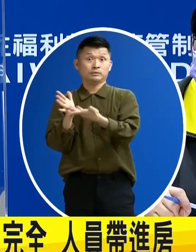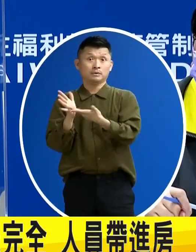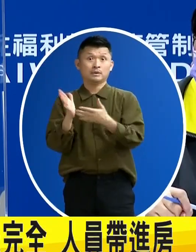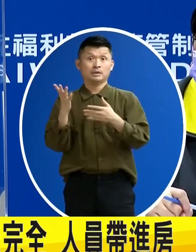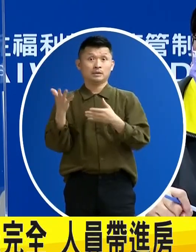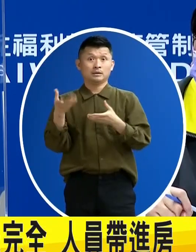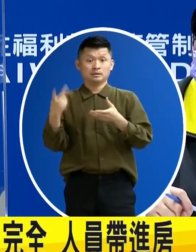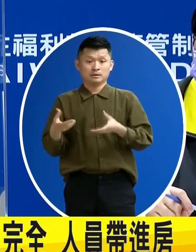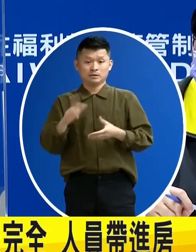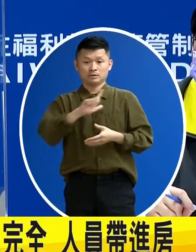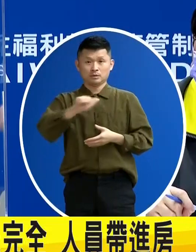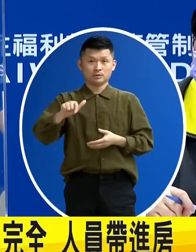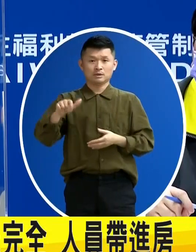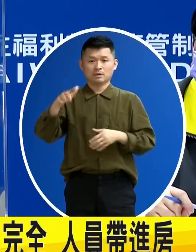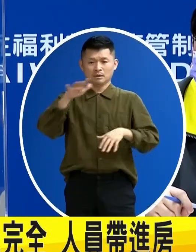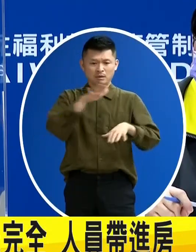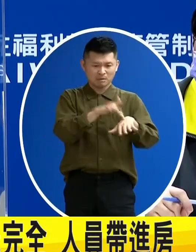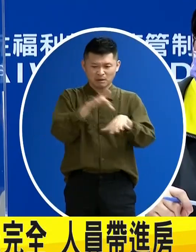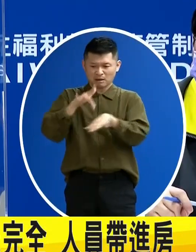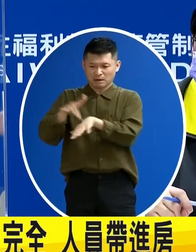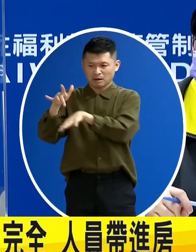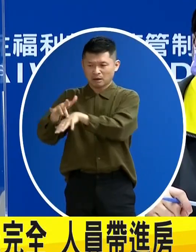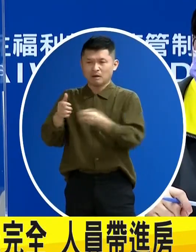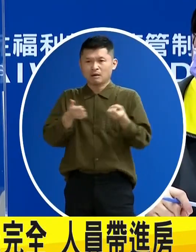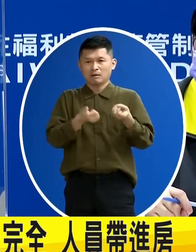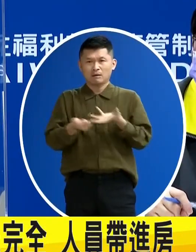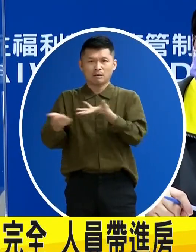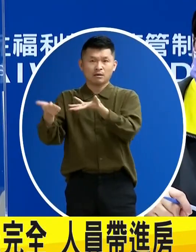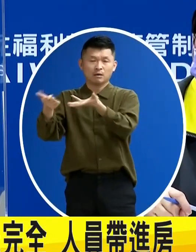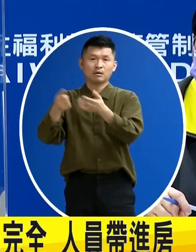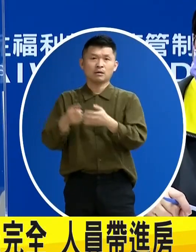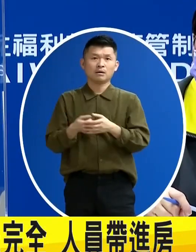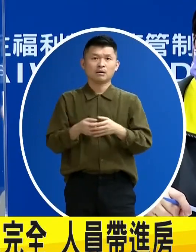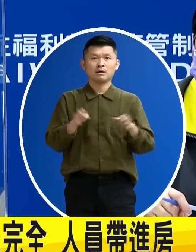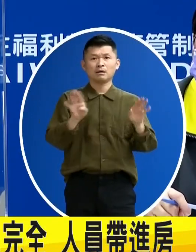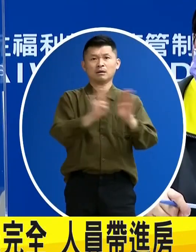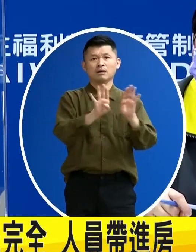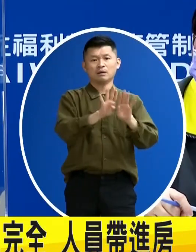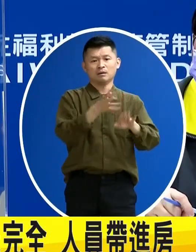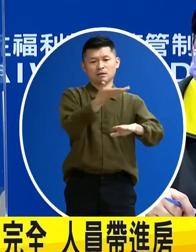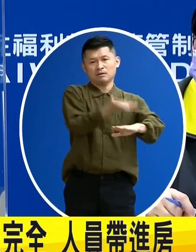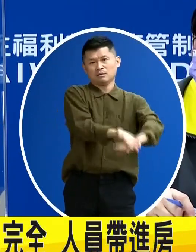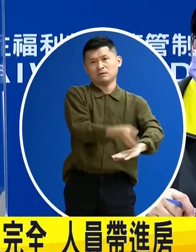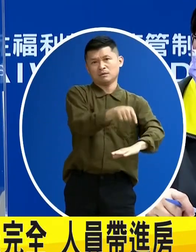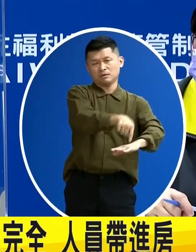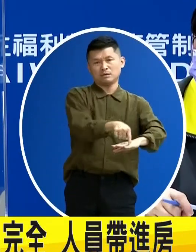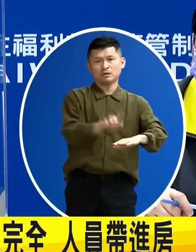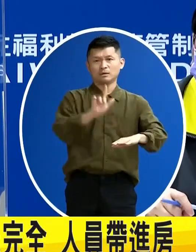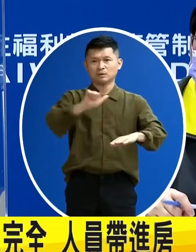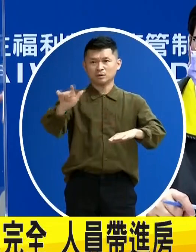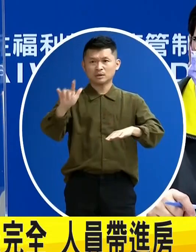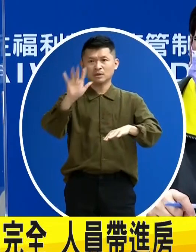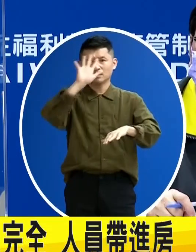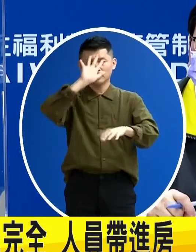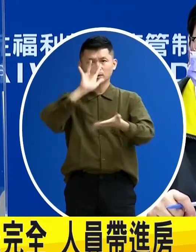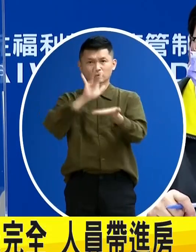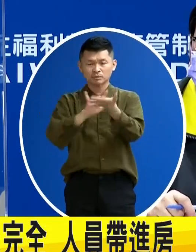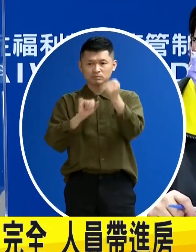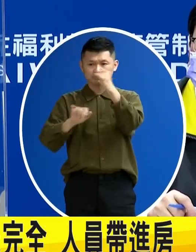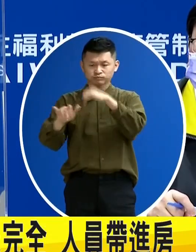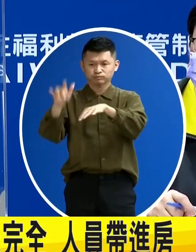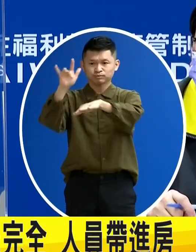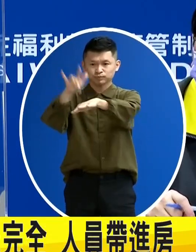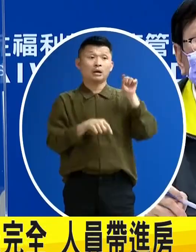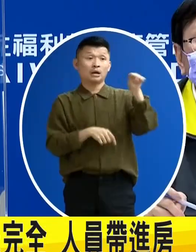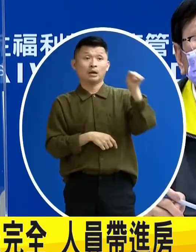拿着相关的物品，啊，那。就是放在门子门口，那透过这些物品就把病毒带到房间